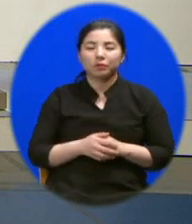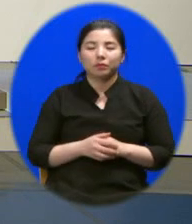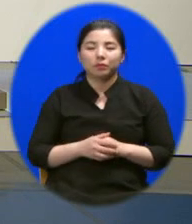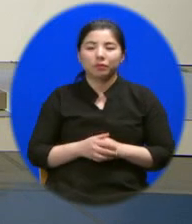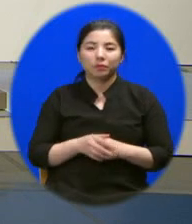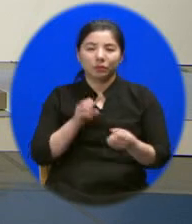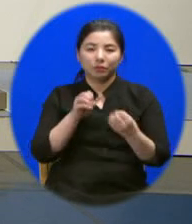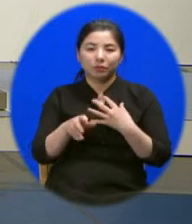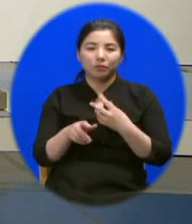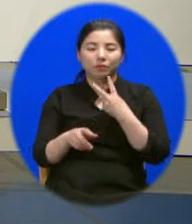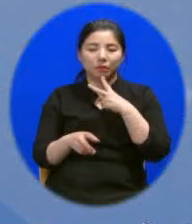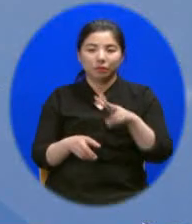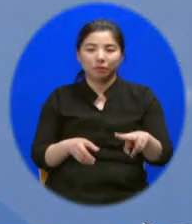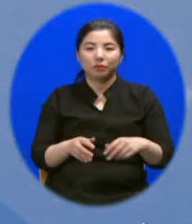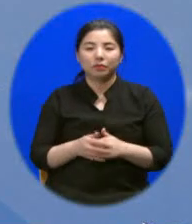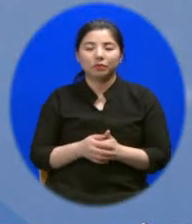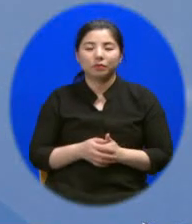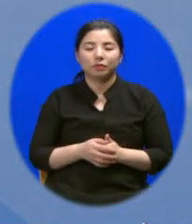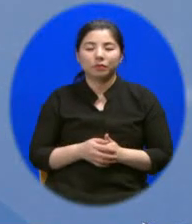답변 시간이 분입니다